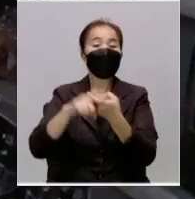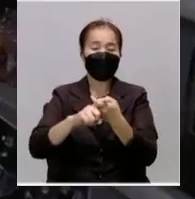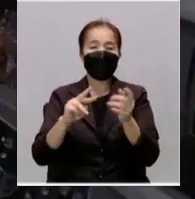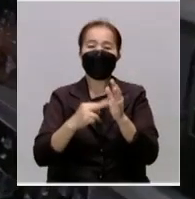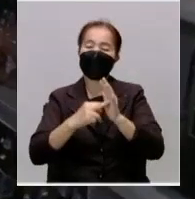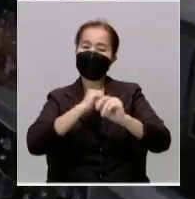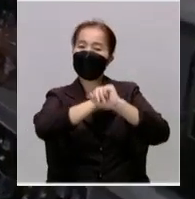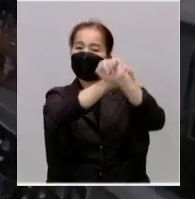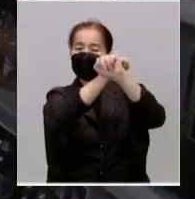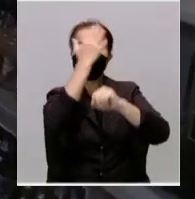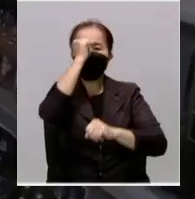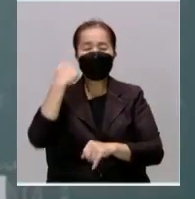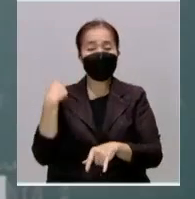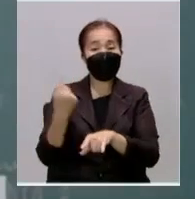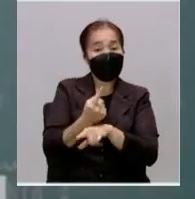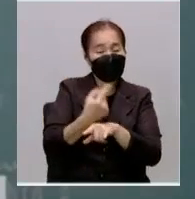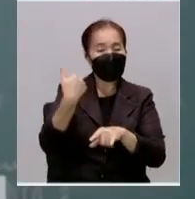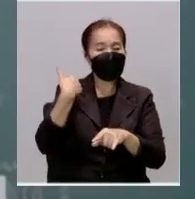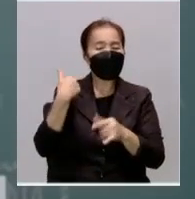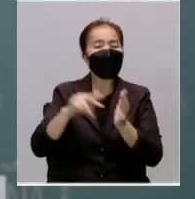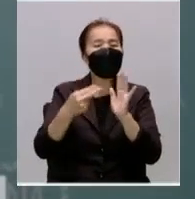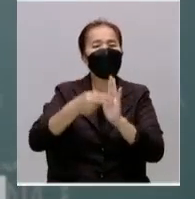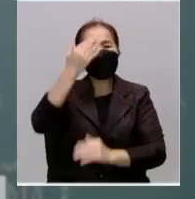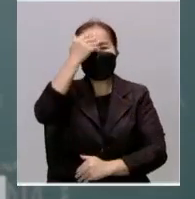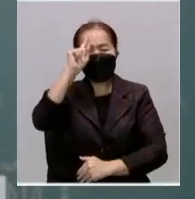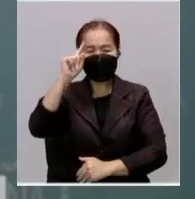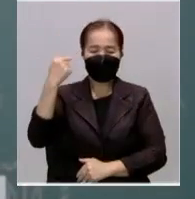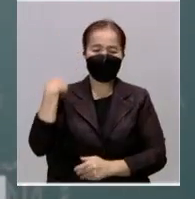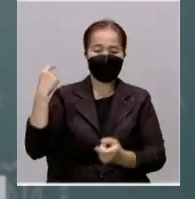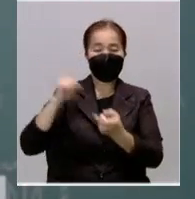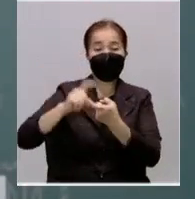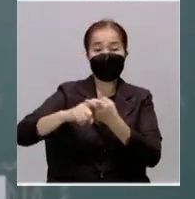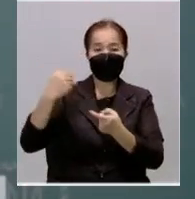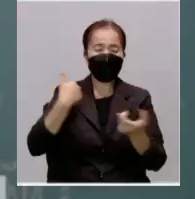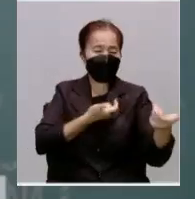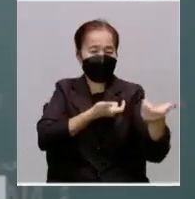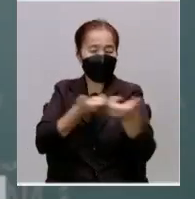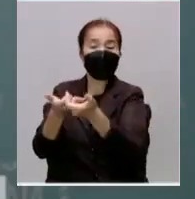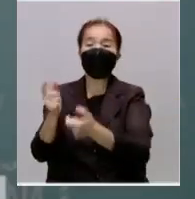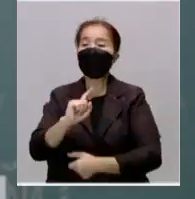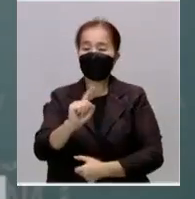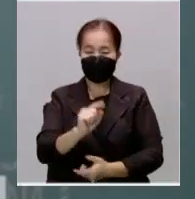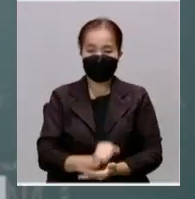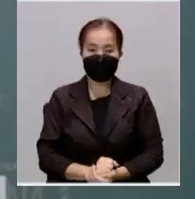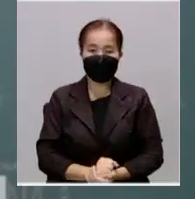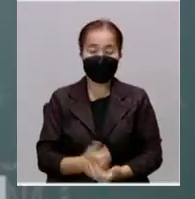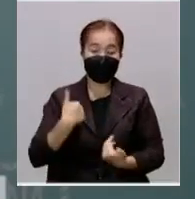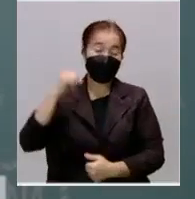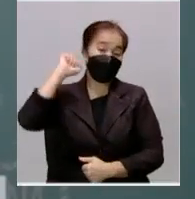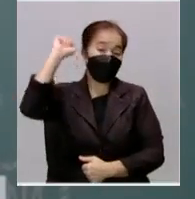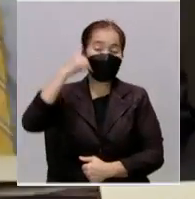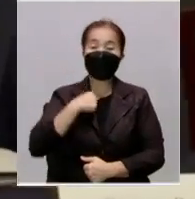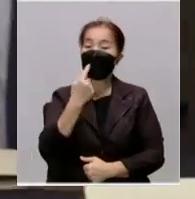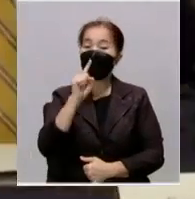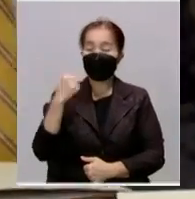สเซียนั้นระดมยิงถล่มแองเคอร์คิฟของยูเครนครับเซเลนสกี้ระบุอีกด้วยนะครับว่ารัสเซีย